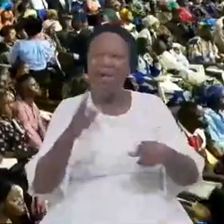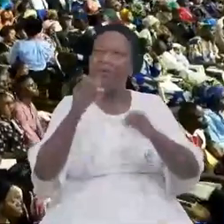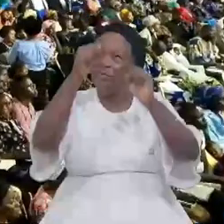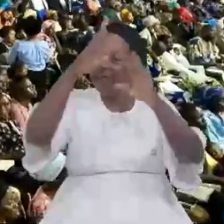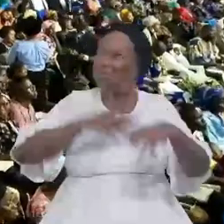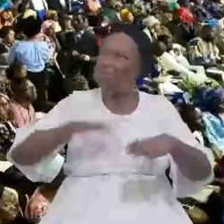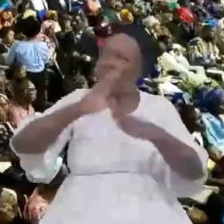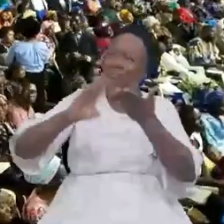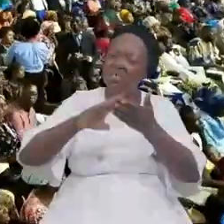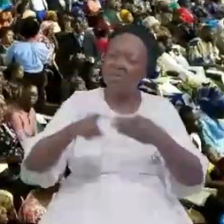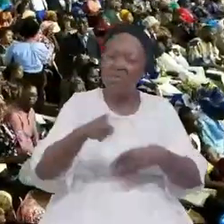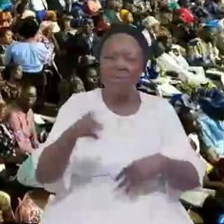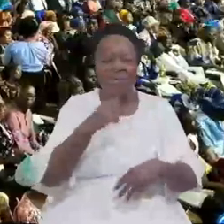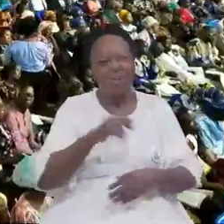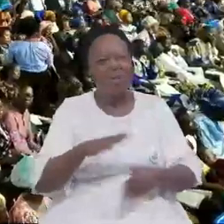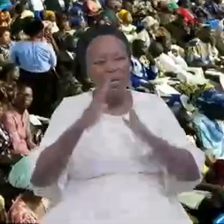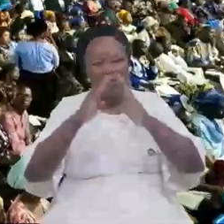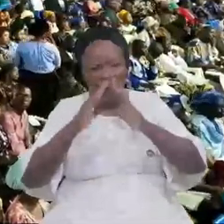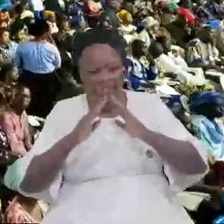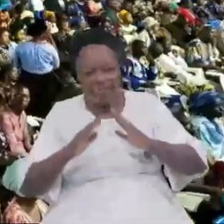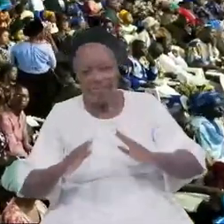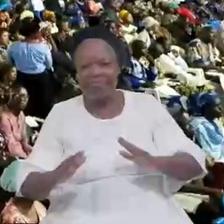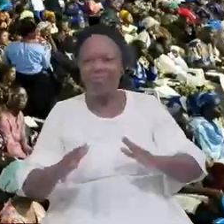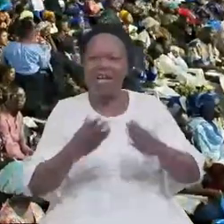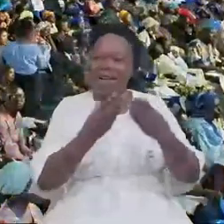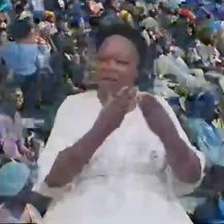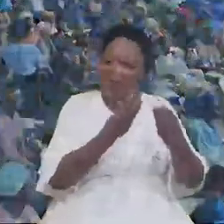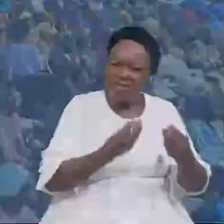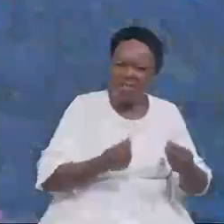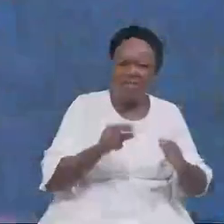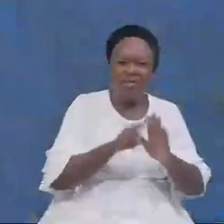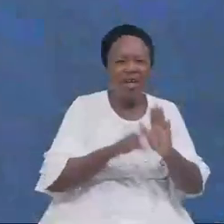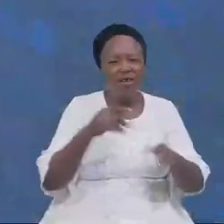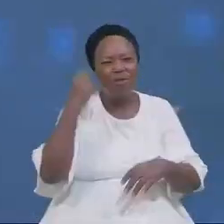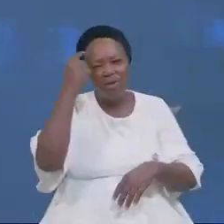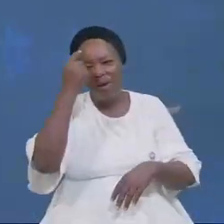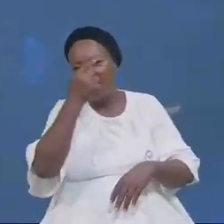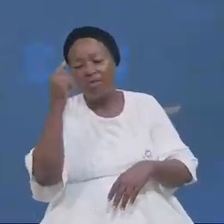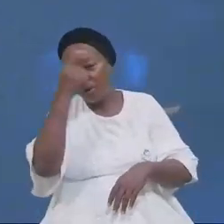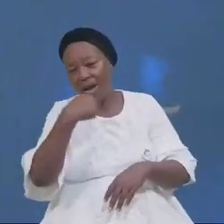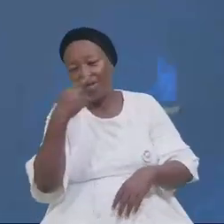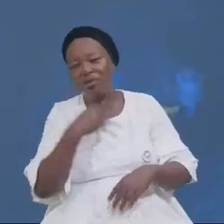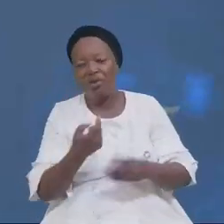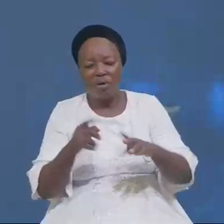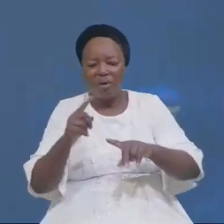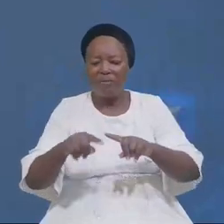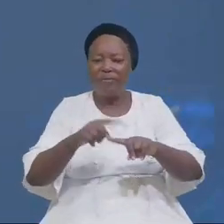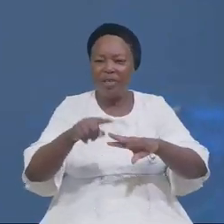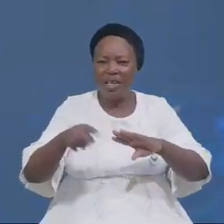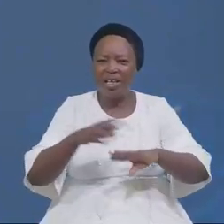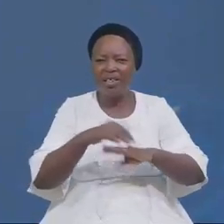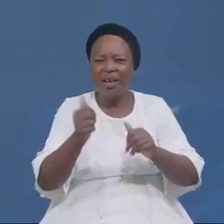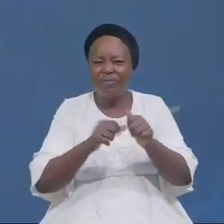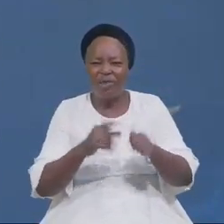pardonne-leur. Alors, il y aura la bonté. Tes mains, tes joies. Alors, expérimente